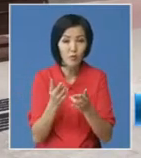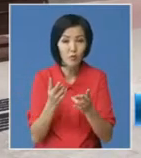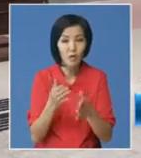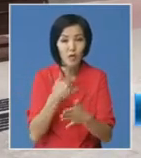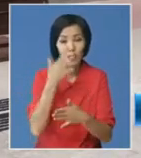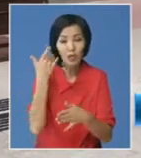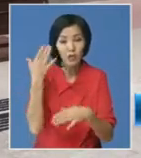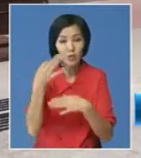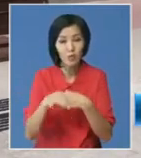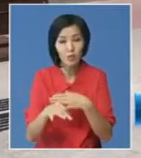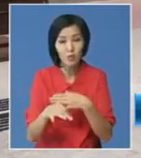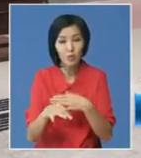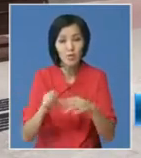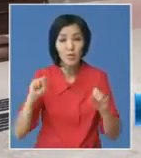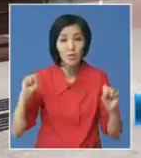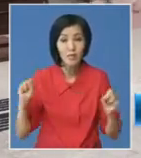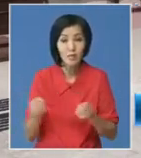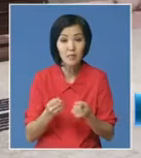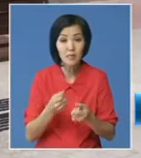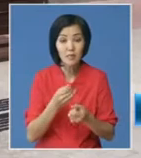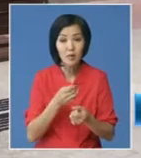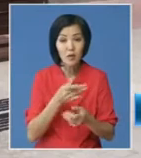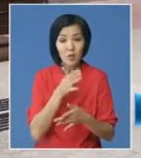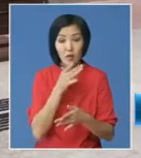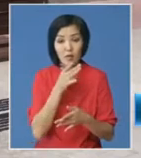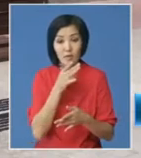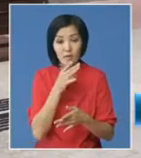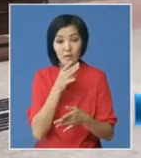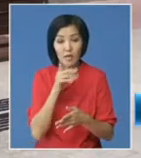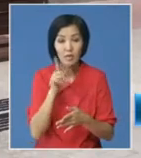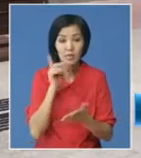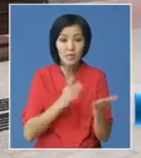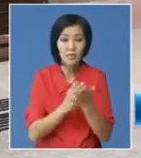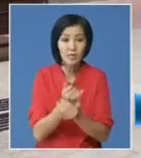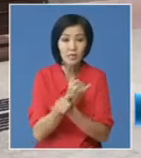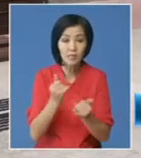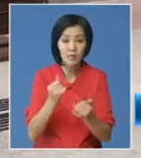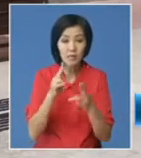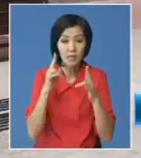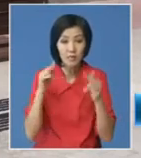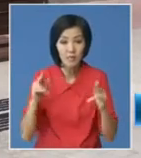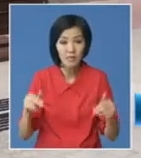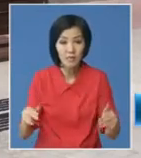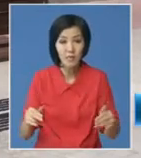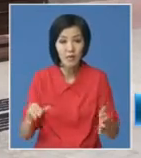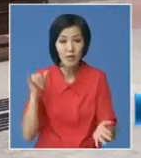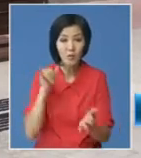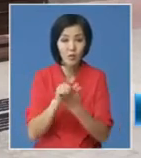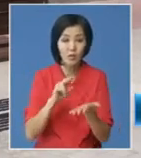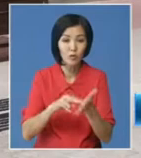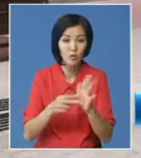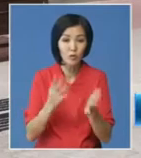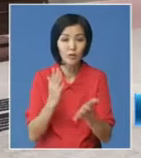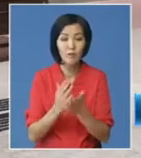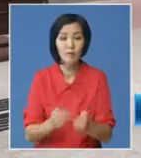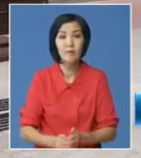тұратын бұл қондырғы қыс мезгілінде жастарға қызмет көрсету орталығы мен тіл сарайы ғимаратының ішінде орналастыру жоспарда бар.